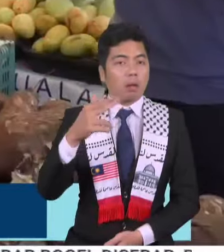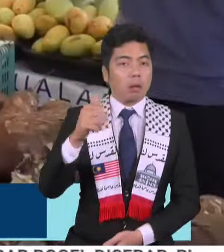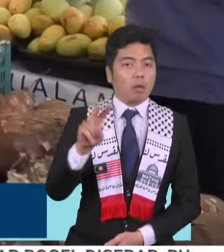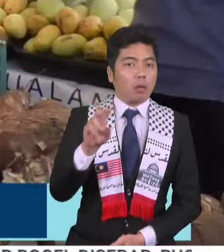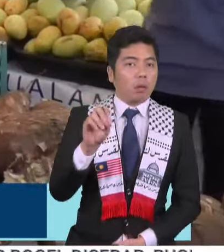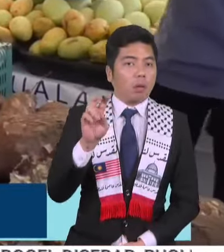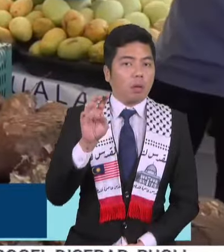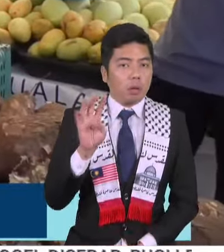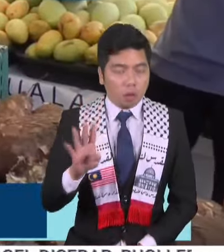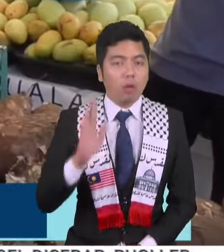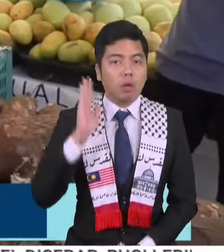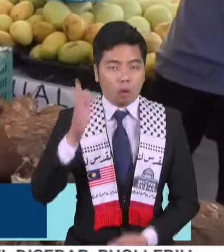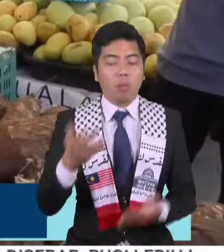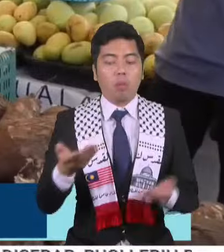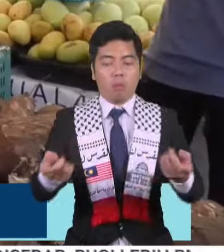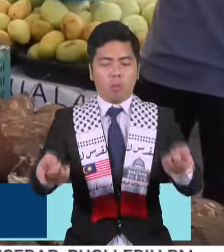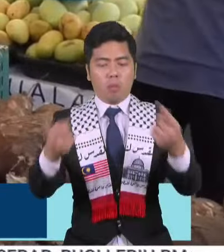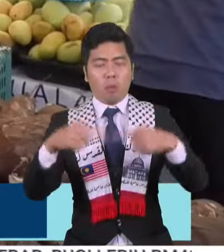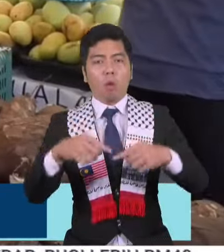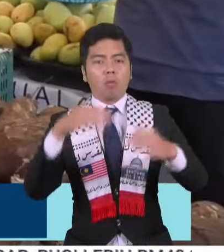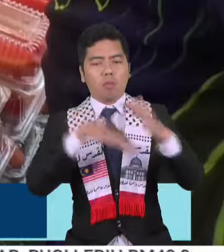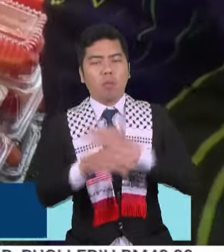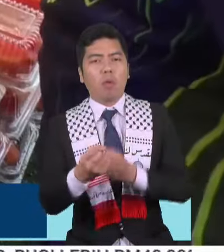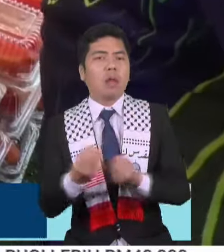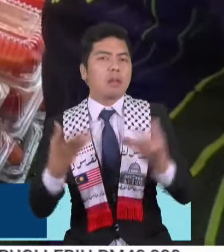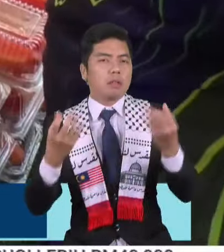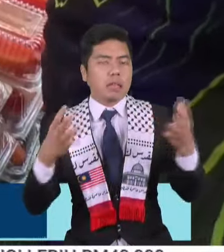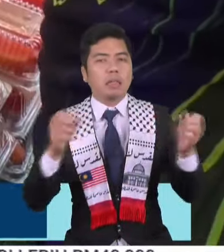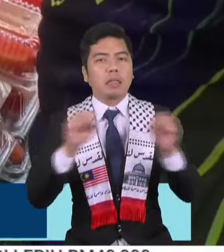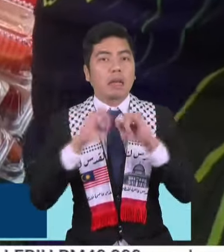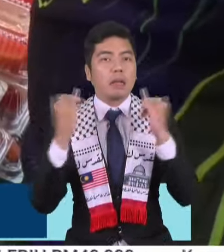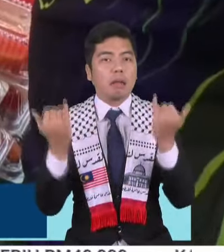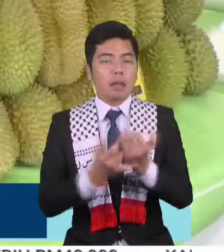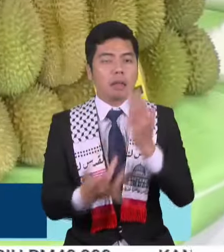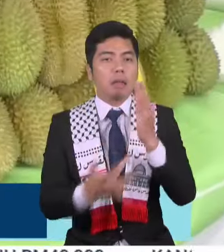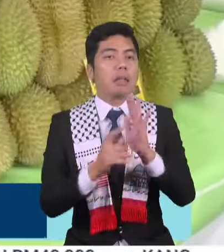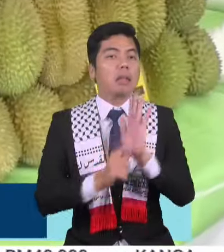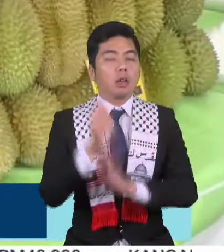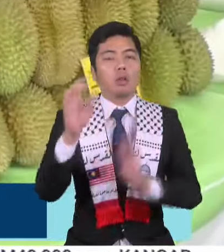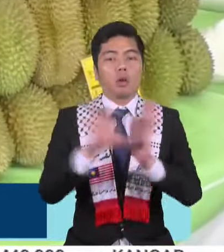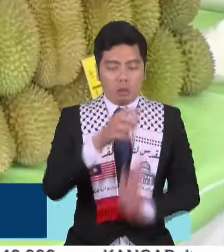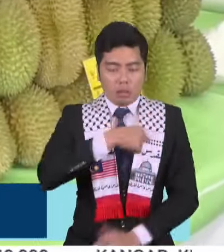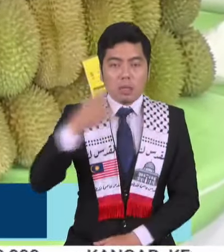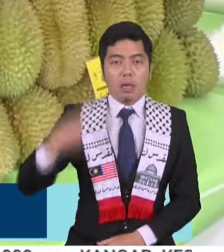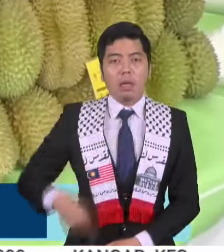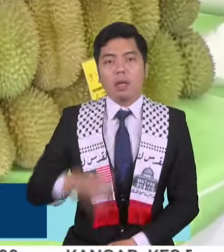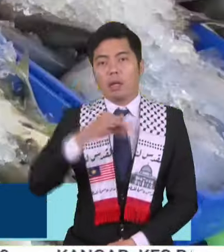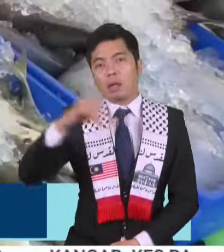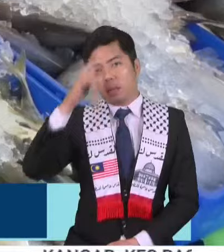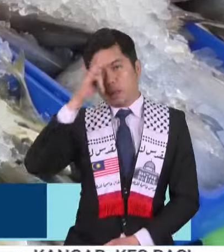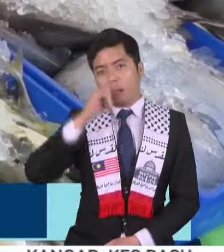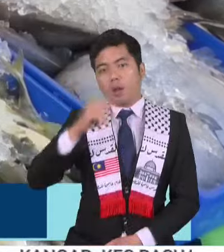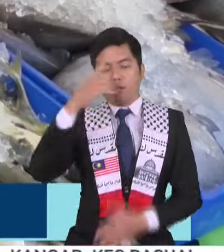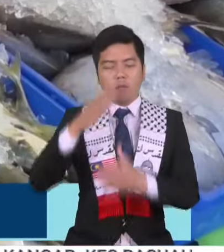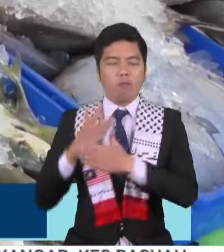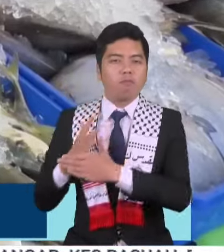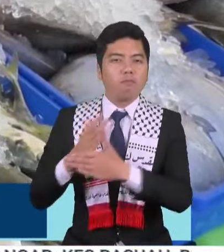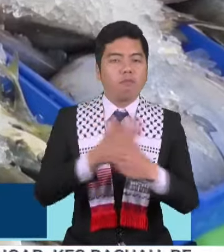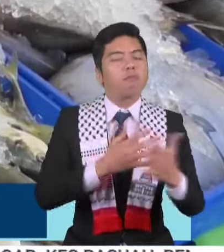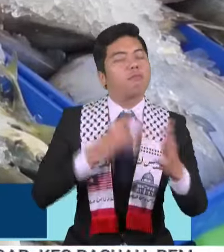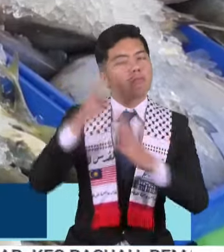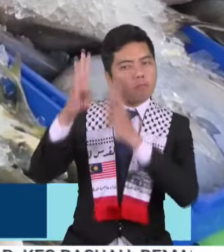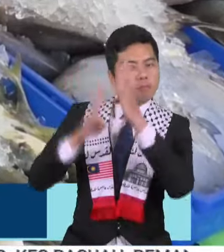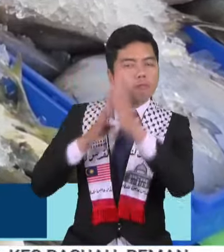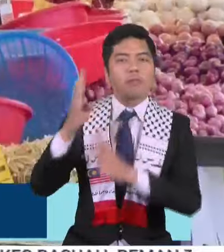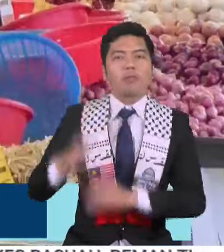MAHA 2024 akan membawa masuk syarikat berteknologi tinggi seperti China dan Thailand untuk berkongsi teknologi